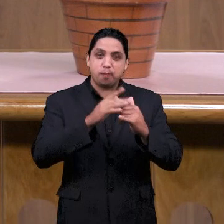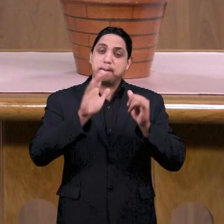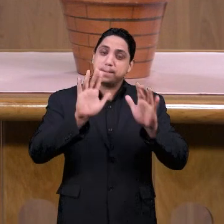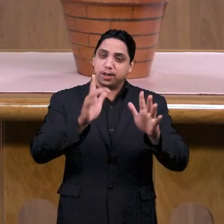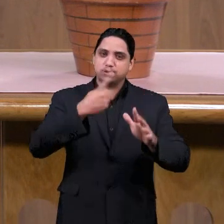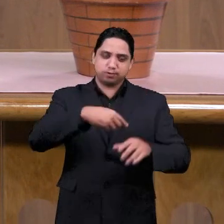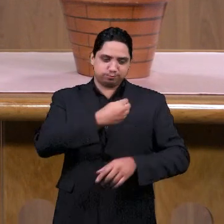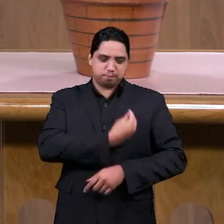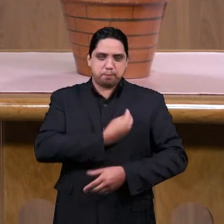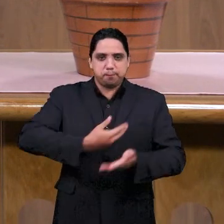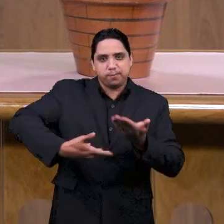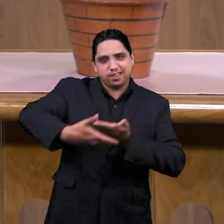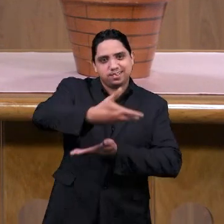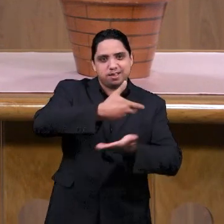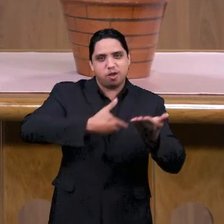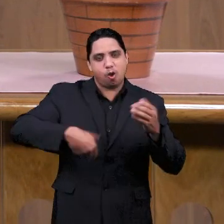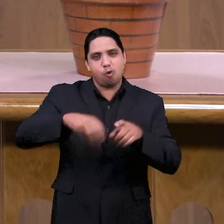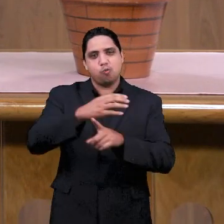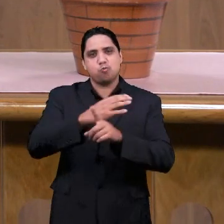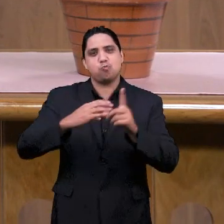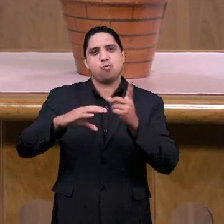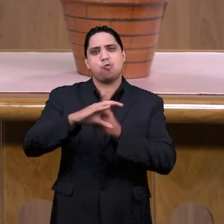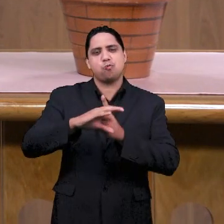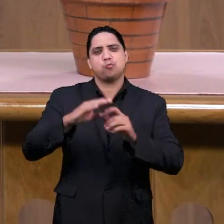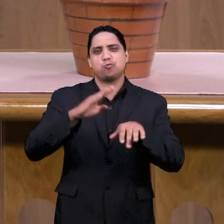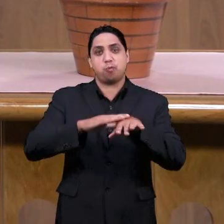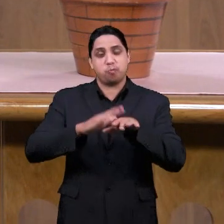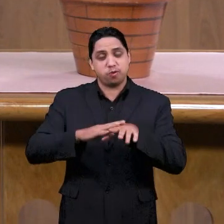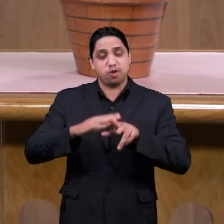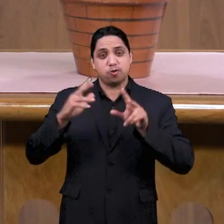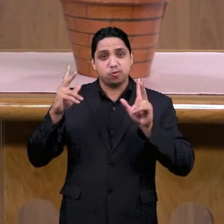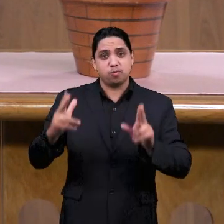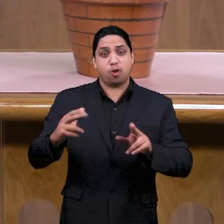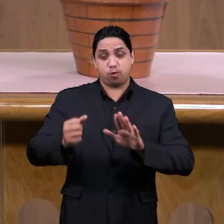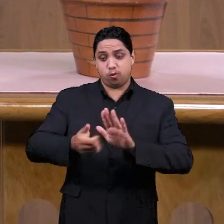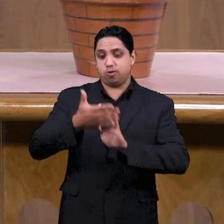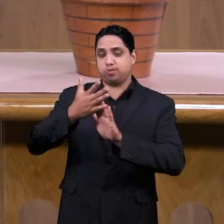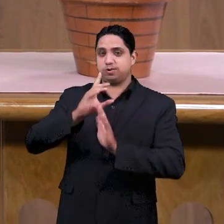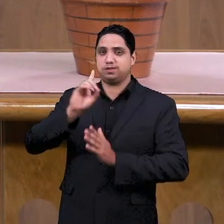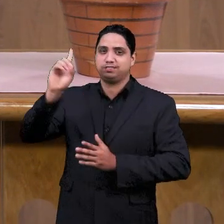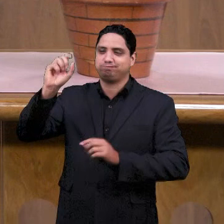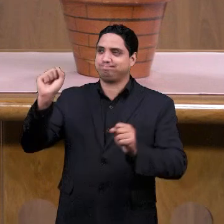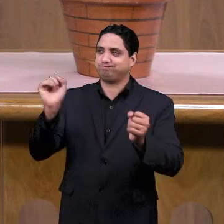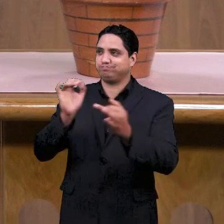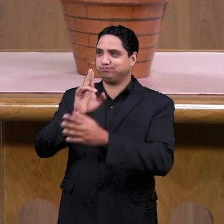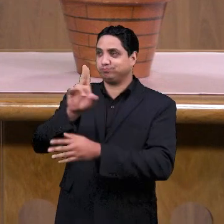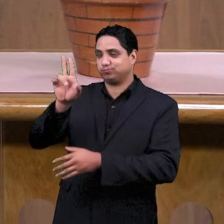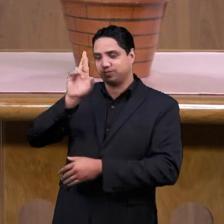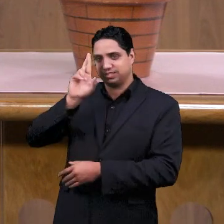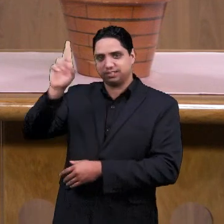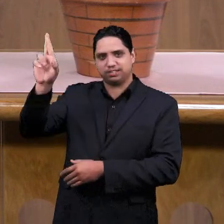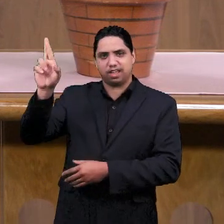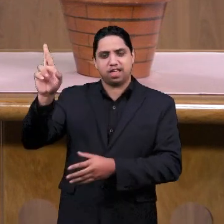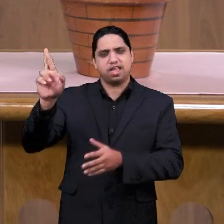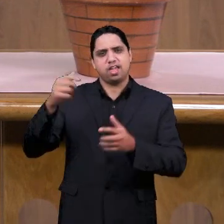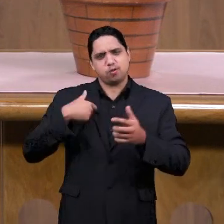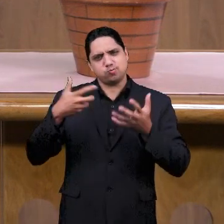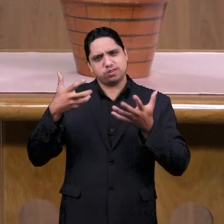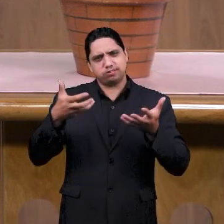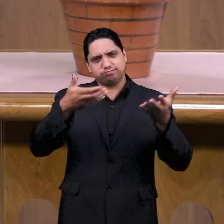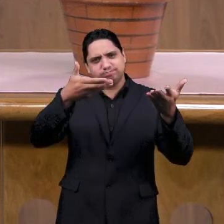Ютубе. Но мы участвуем в богослужении, все вместе прославляем имя Бога нашего. Я хочу